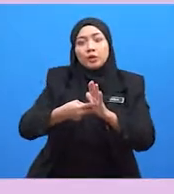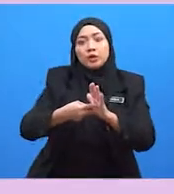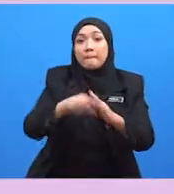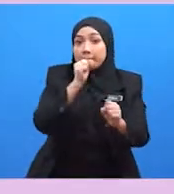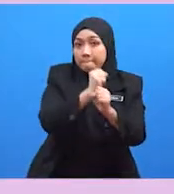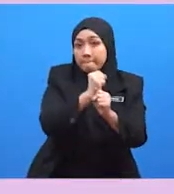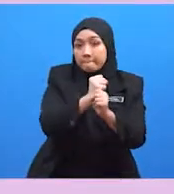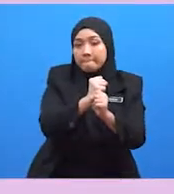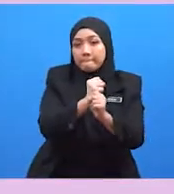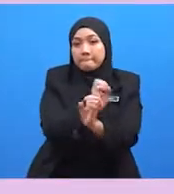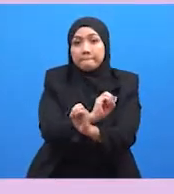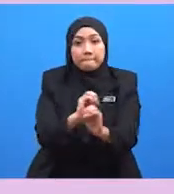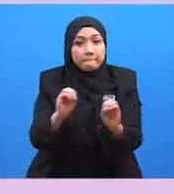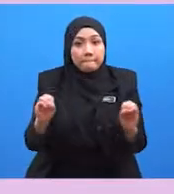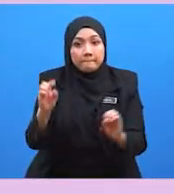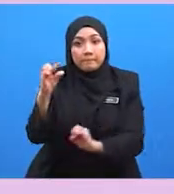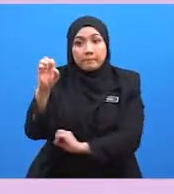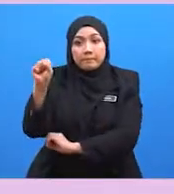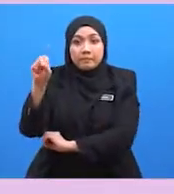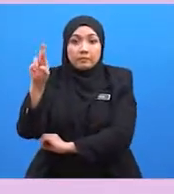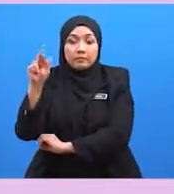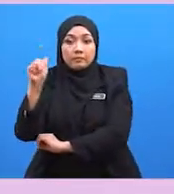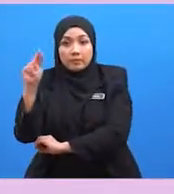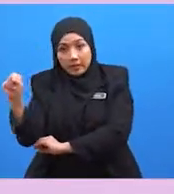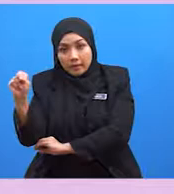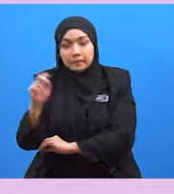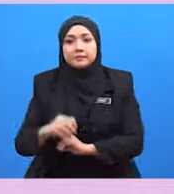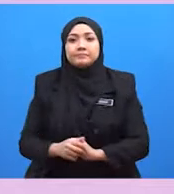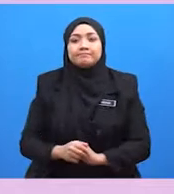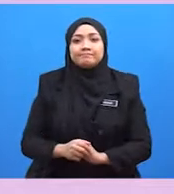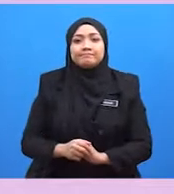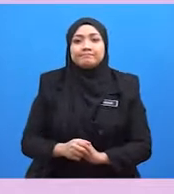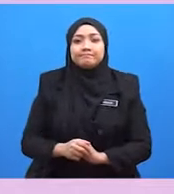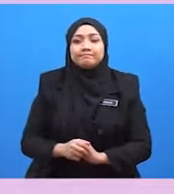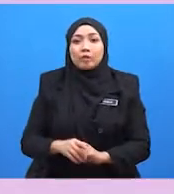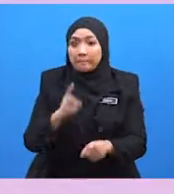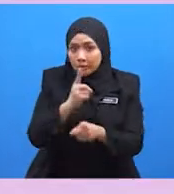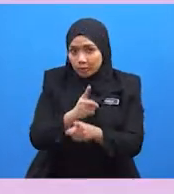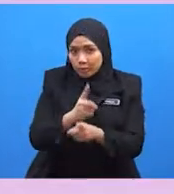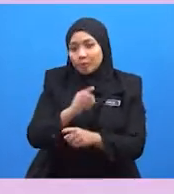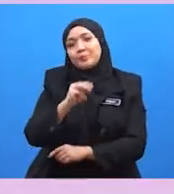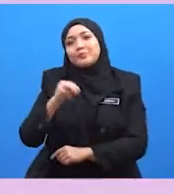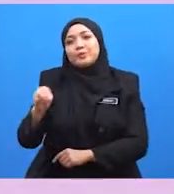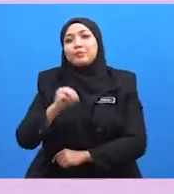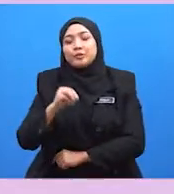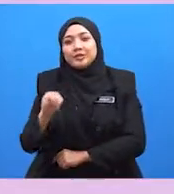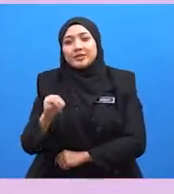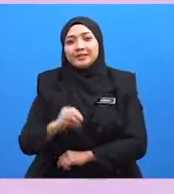pengangguran geseran. Ya, betul Tok Ami Amwira.